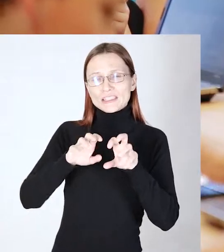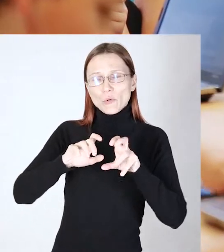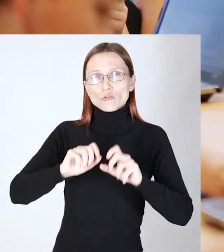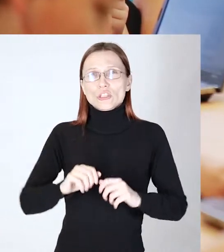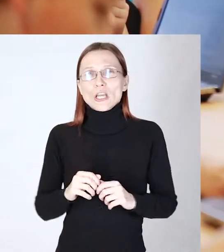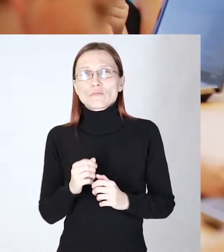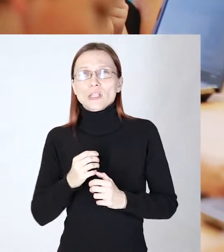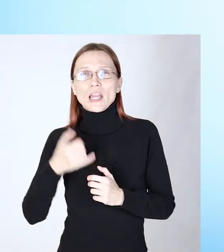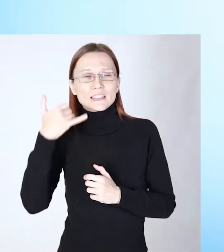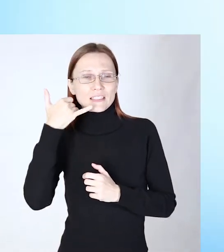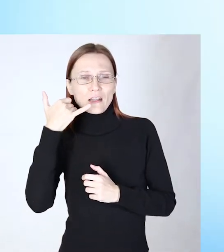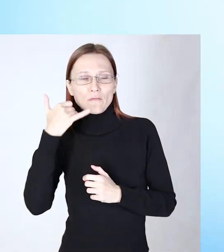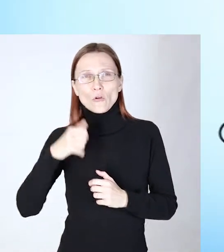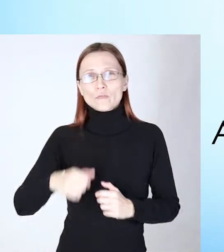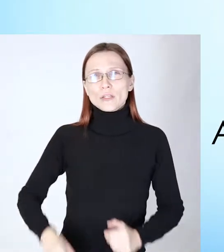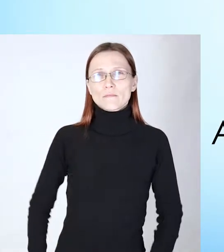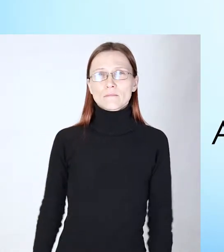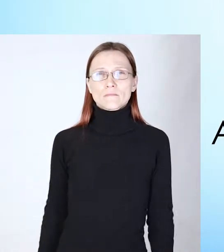aplikáciami.